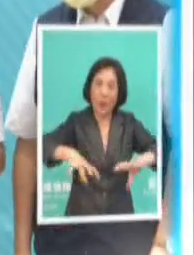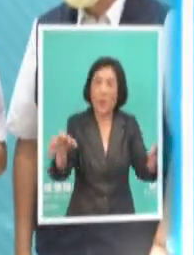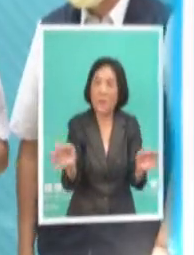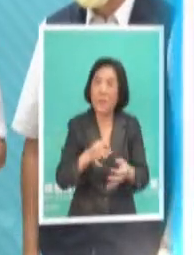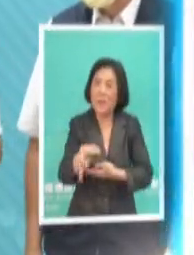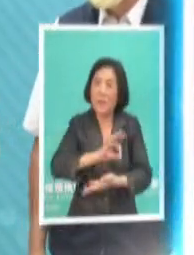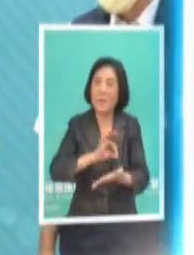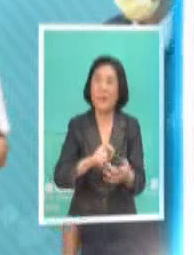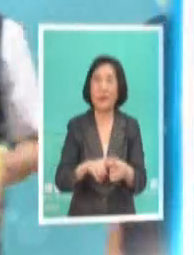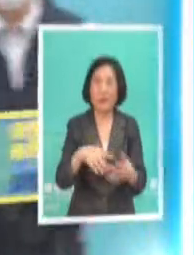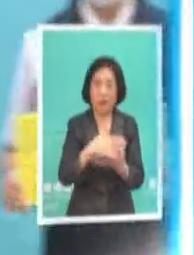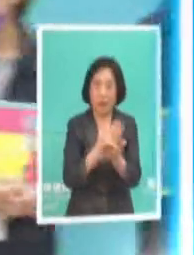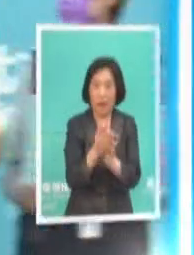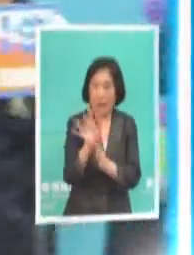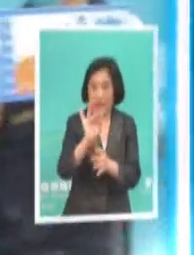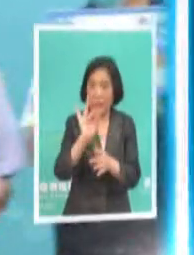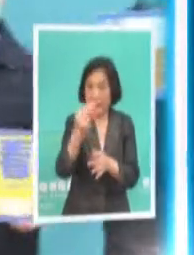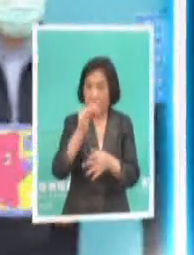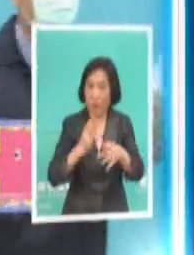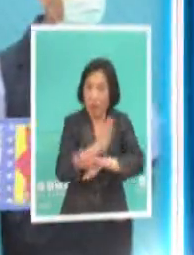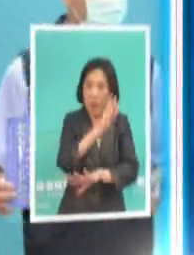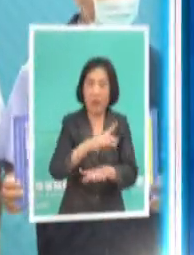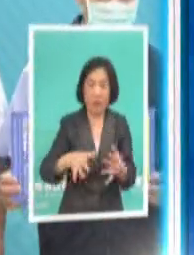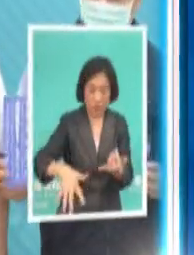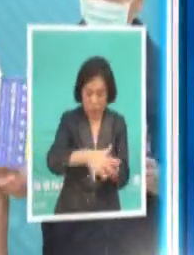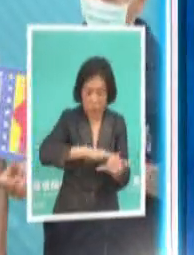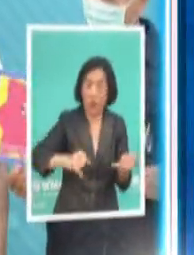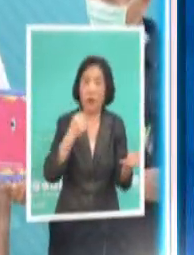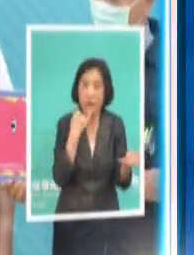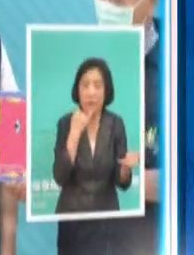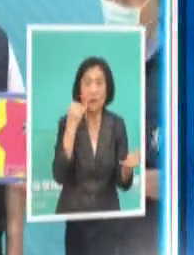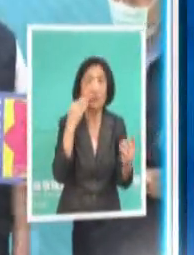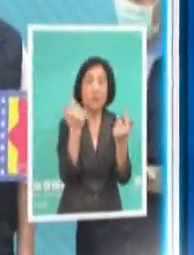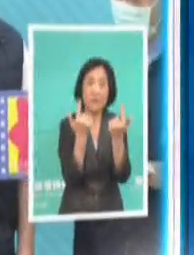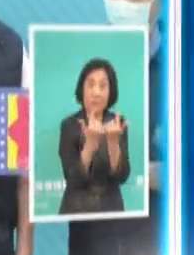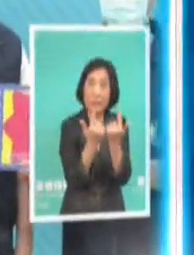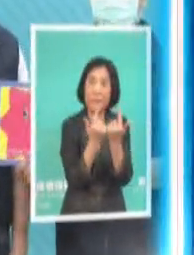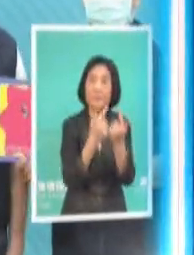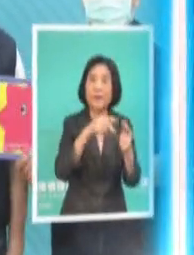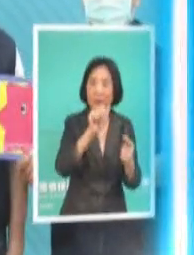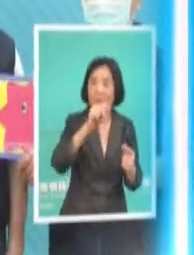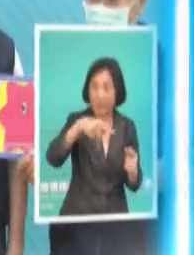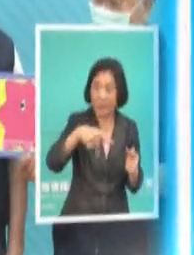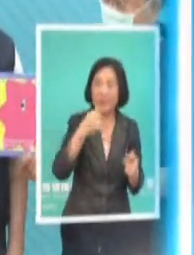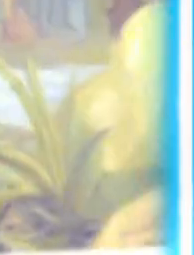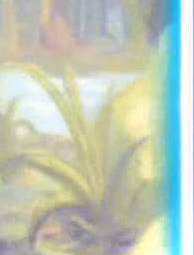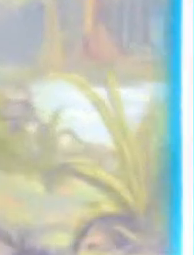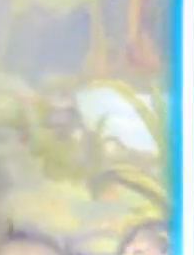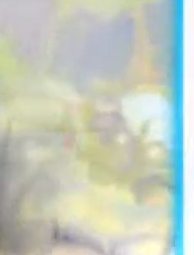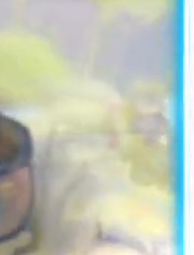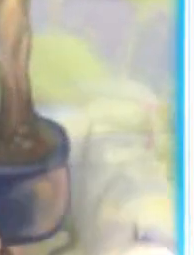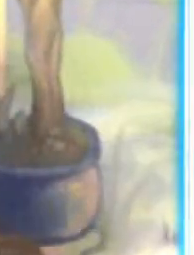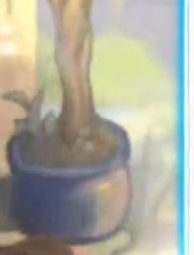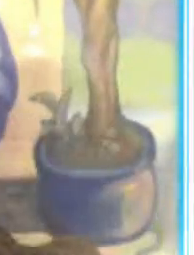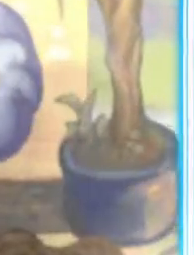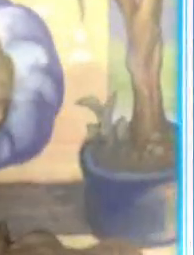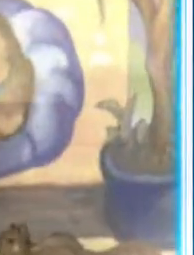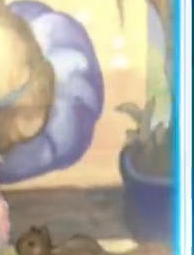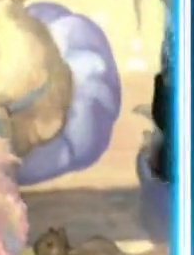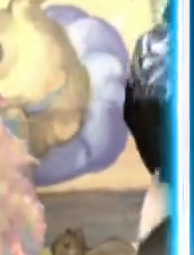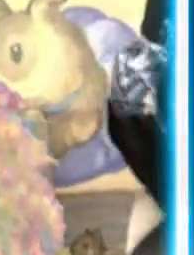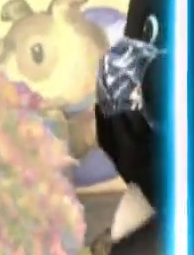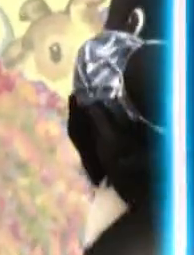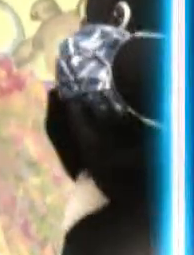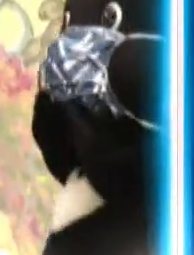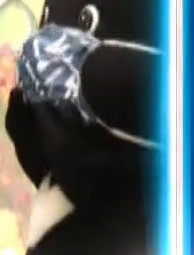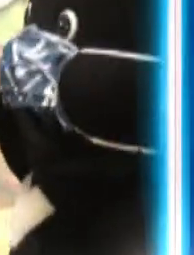应付，但是还是遭到外界质疑他打脸自己，而且说他也是为了选票。那么对此呢，台北市副市长黄珊珊则说